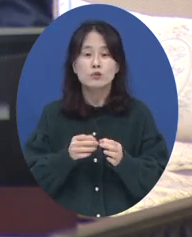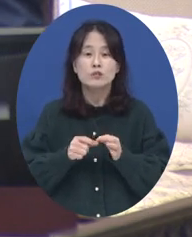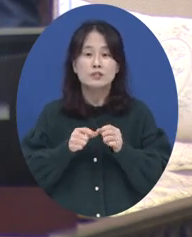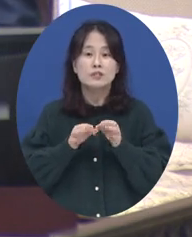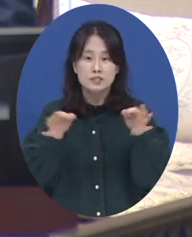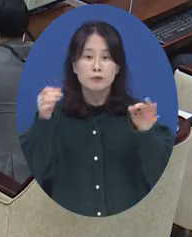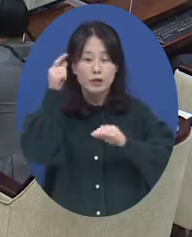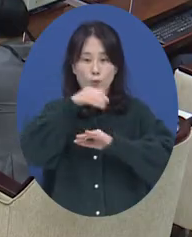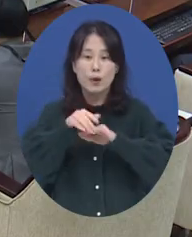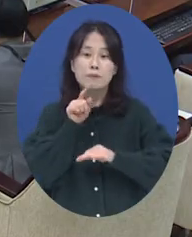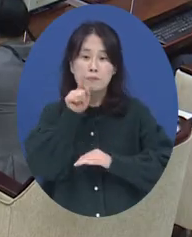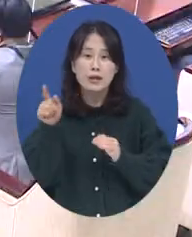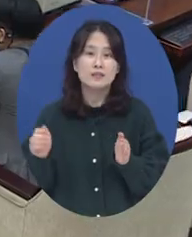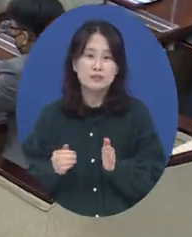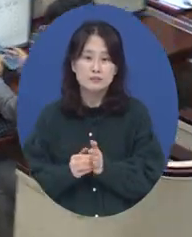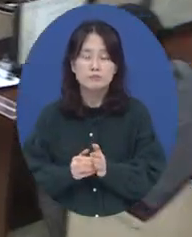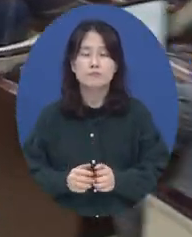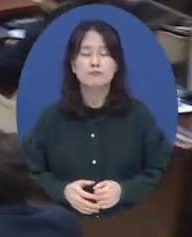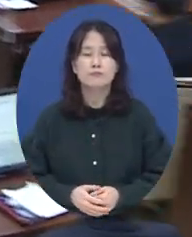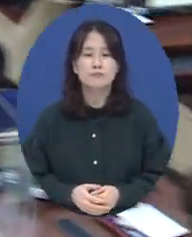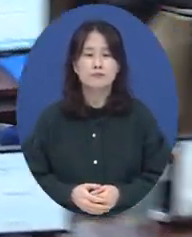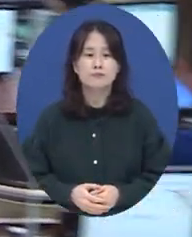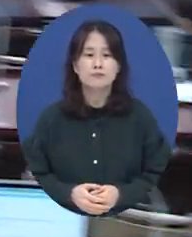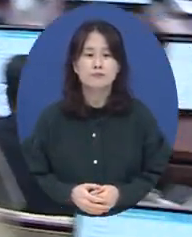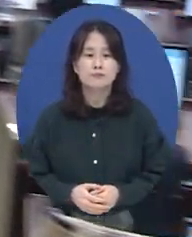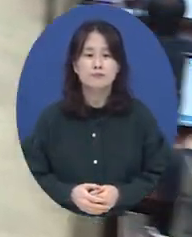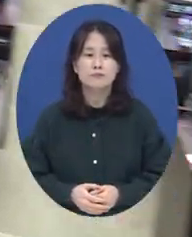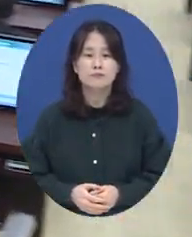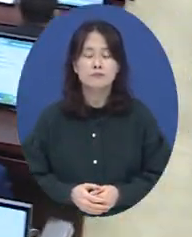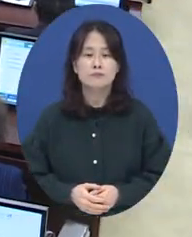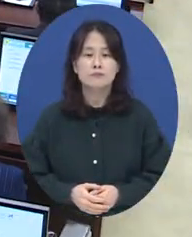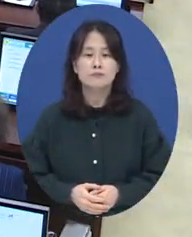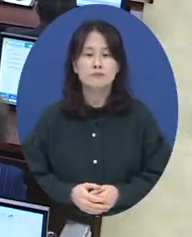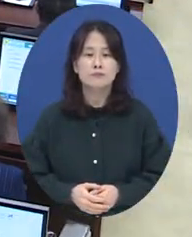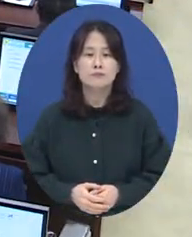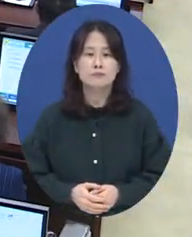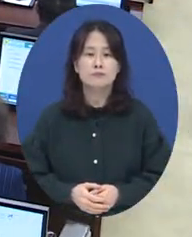밝혔습니다 경제이슈 tv 해창 순입니다